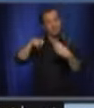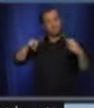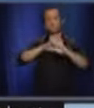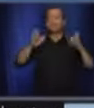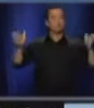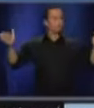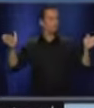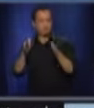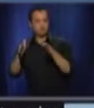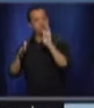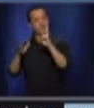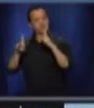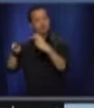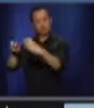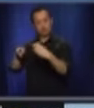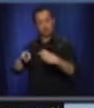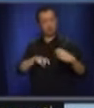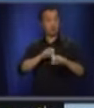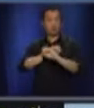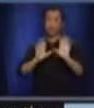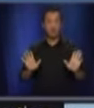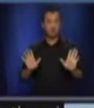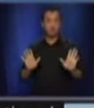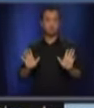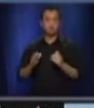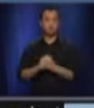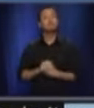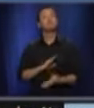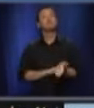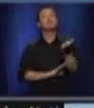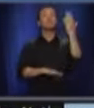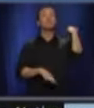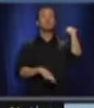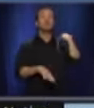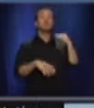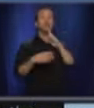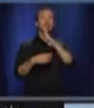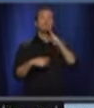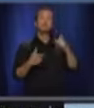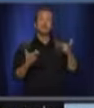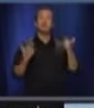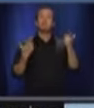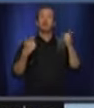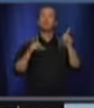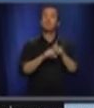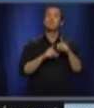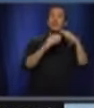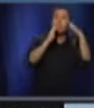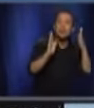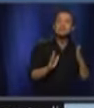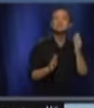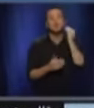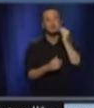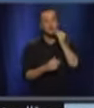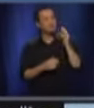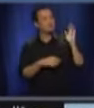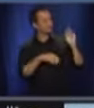C'est maximum de 6 par table. Puis le principe, c'est le même que dans une résidence privée où il y a un maximum de